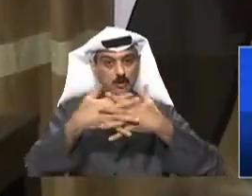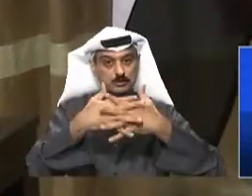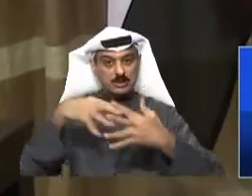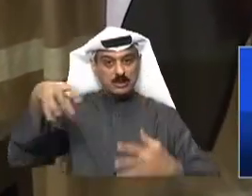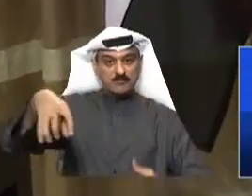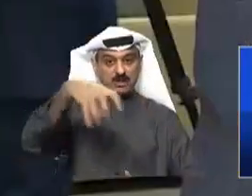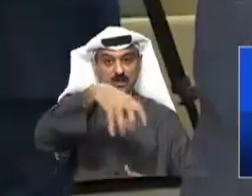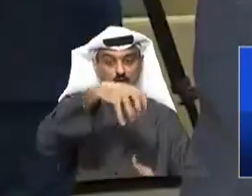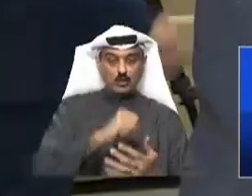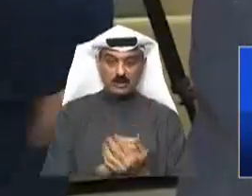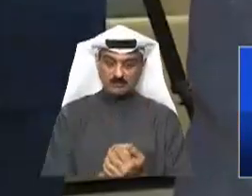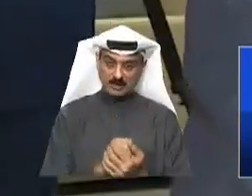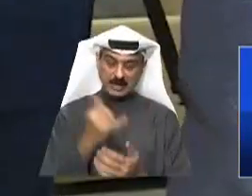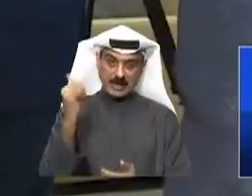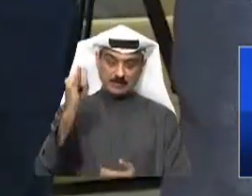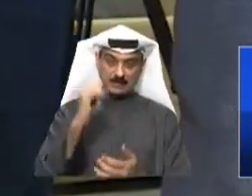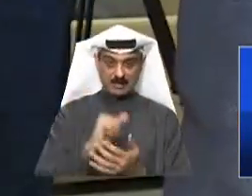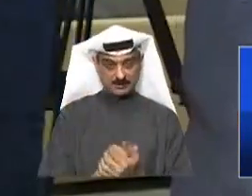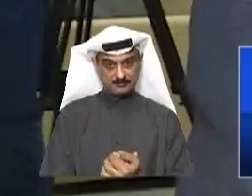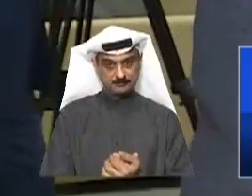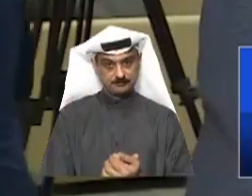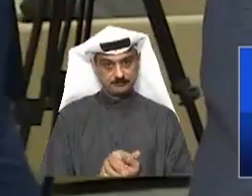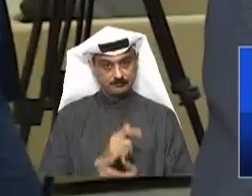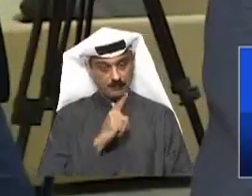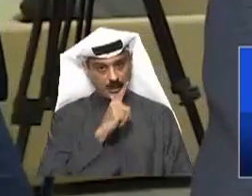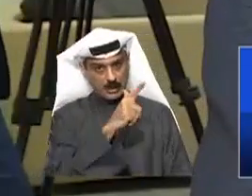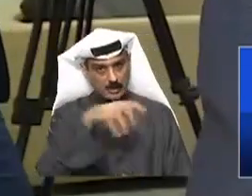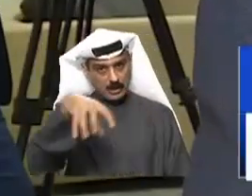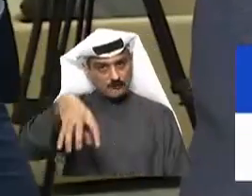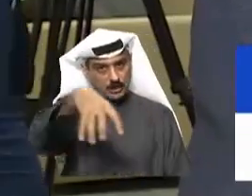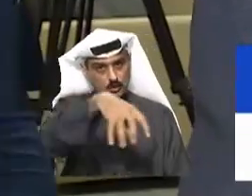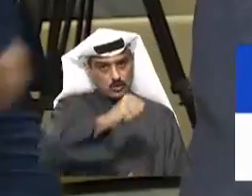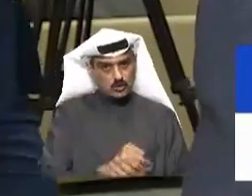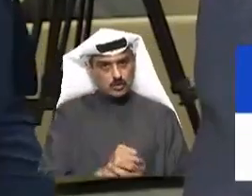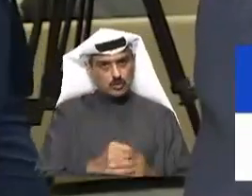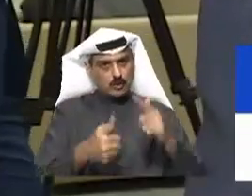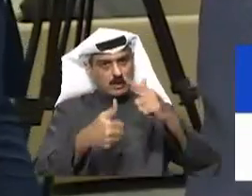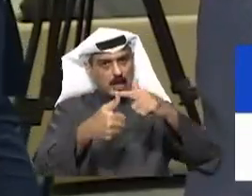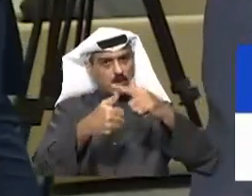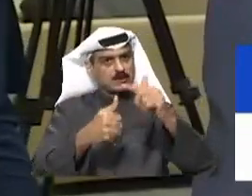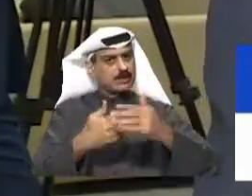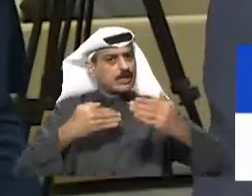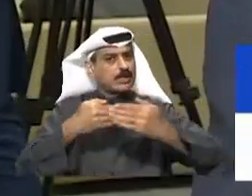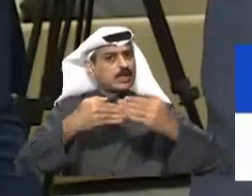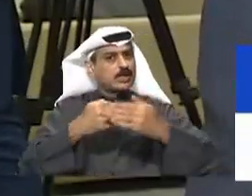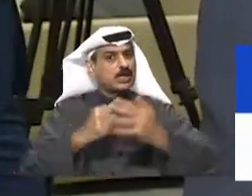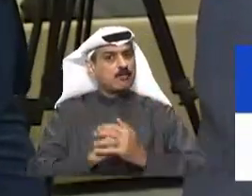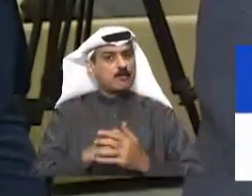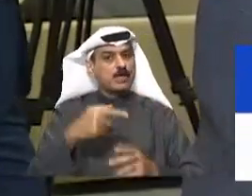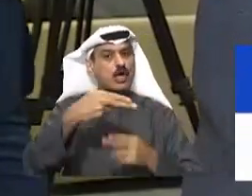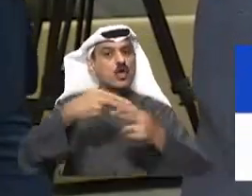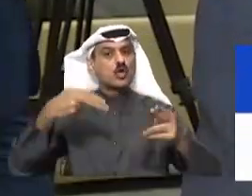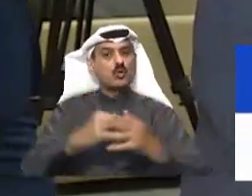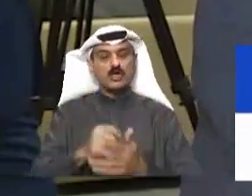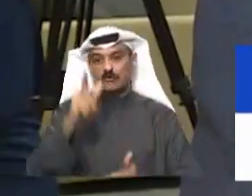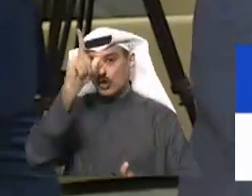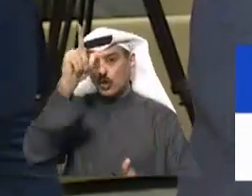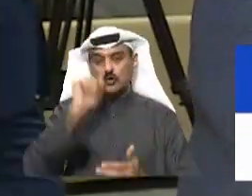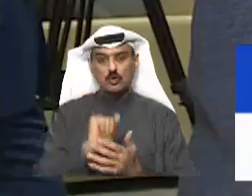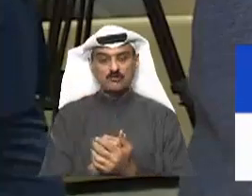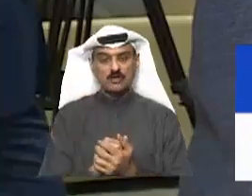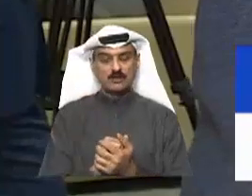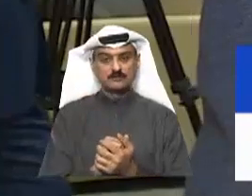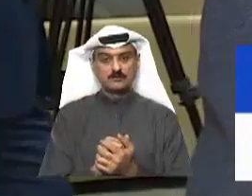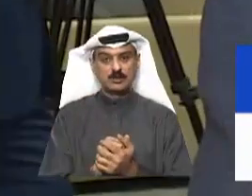دول الإقليم. إذا تكلمنا عن دول الجوار، فأهم دولتين في دول الجوار هو الكويت بالتأكيد والأردن، وبالتالي هنا